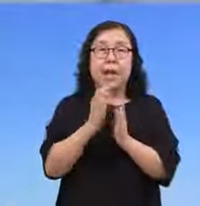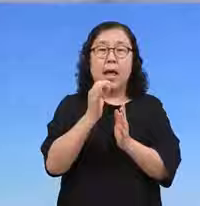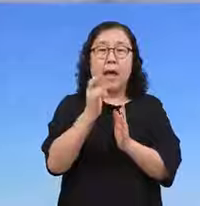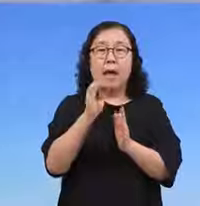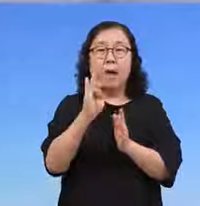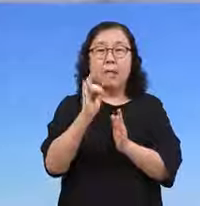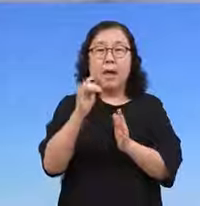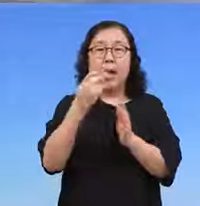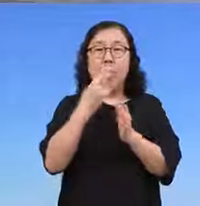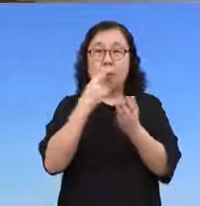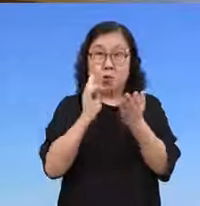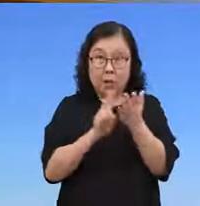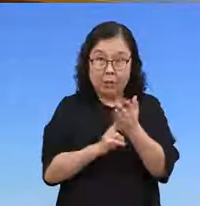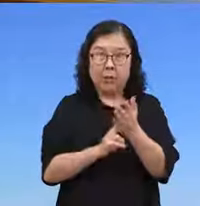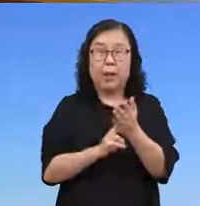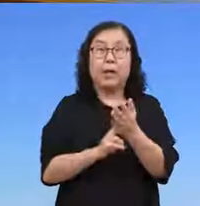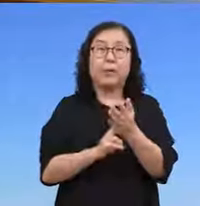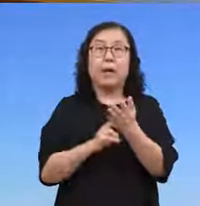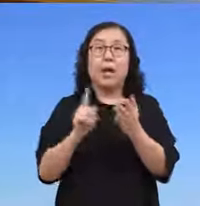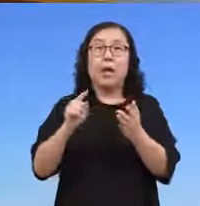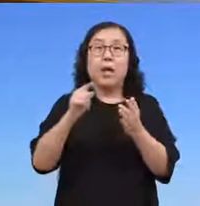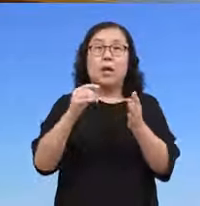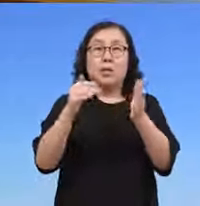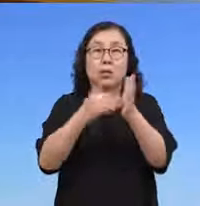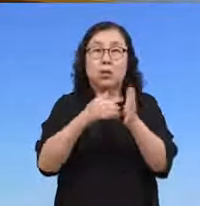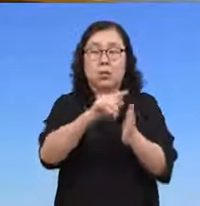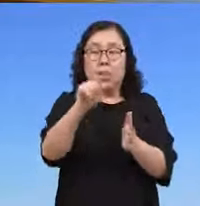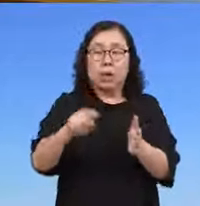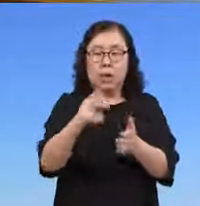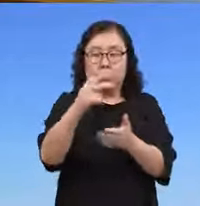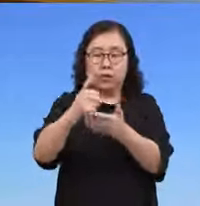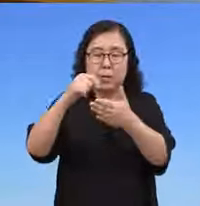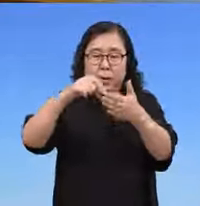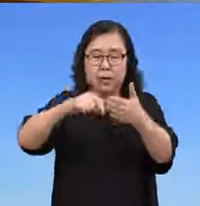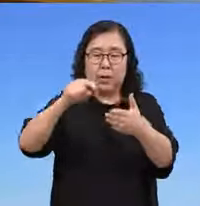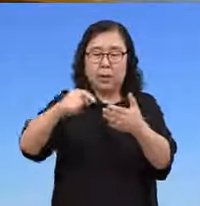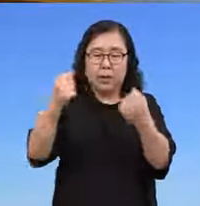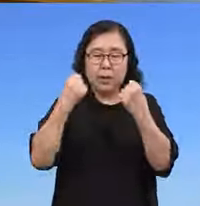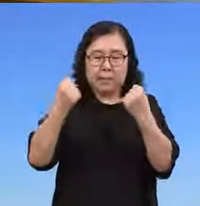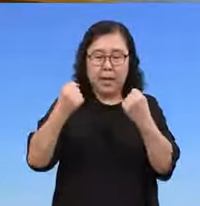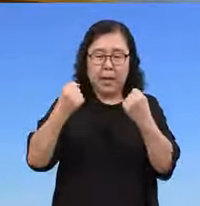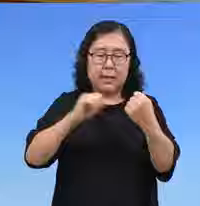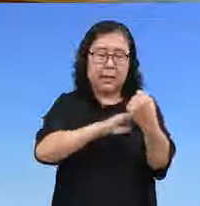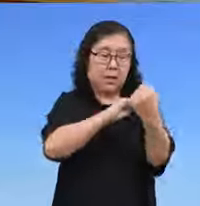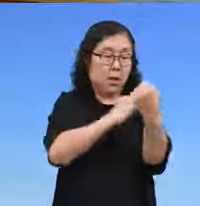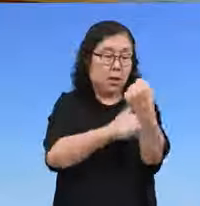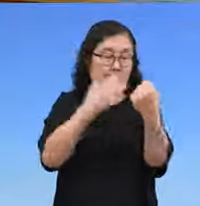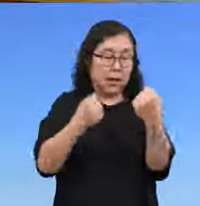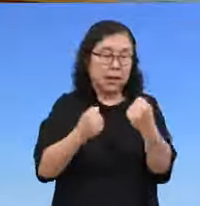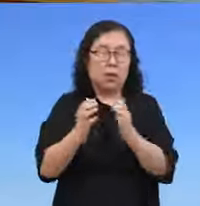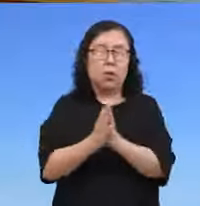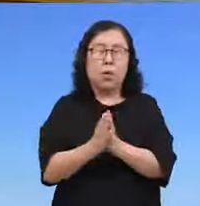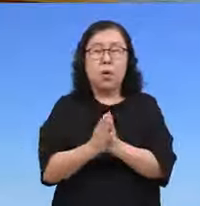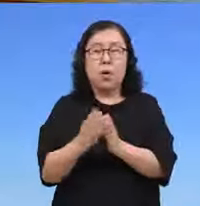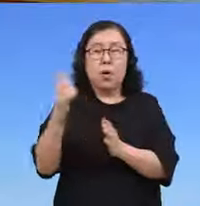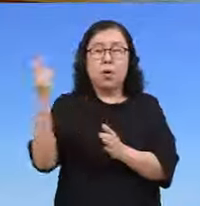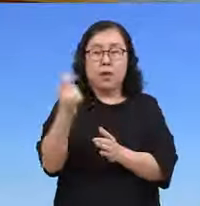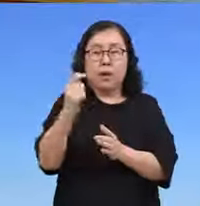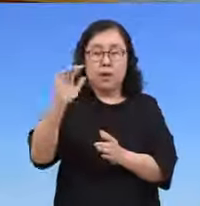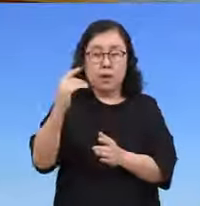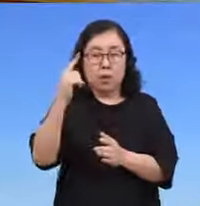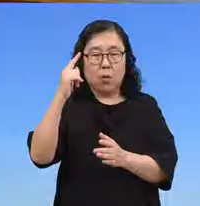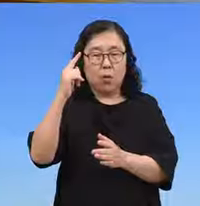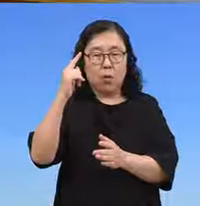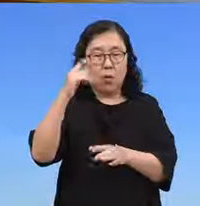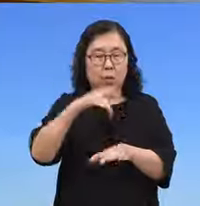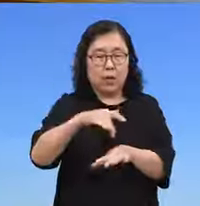10절 11절인데요 끝으로 너희가 주 안에서와 그 힘의 능력으로 강건하여지고 마귀의